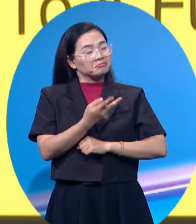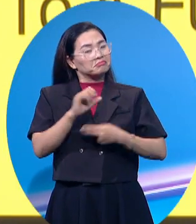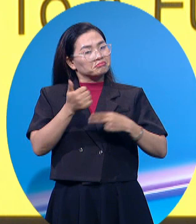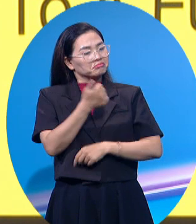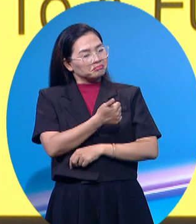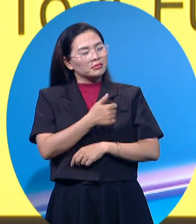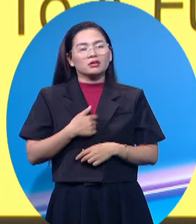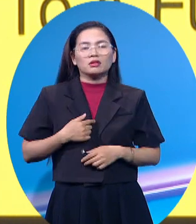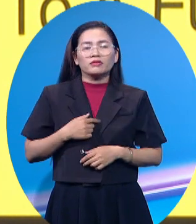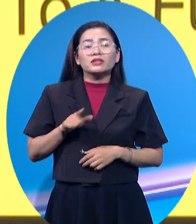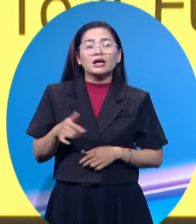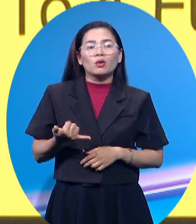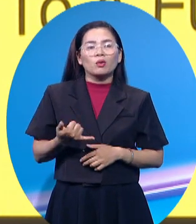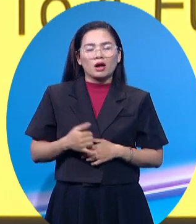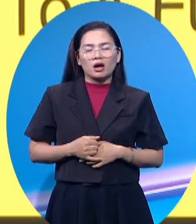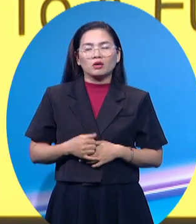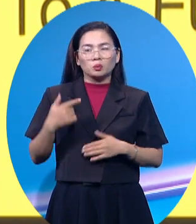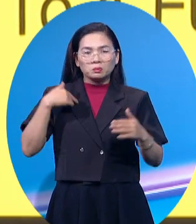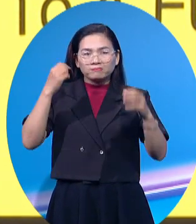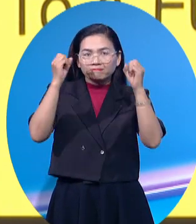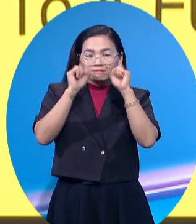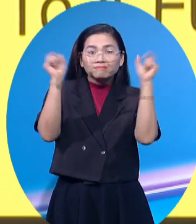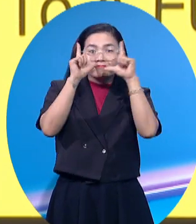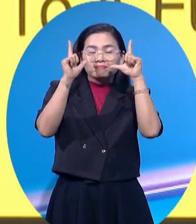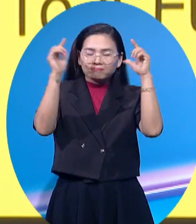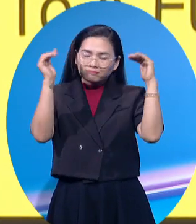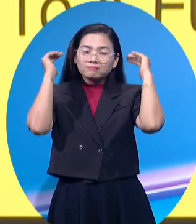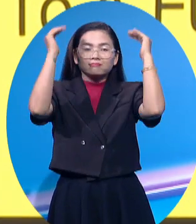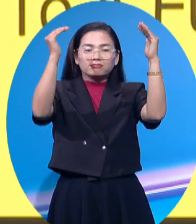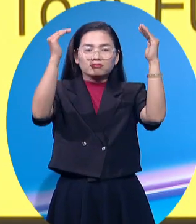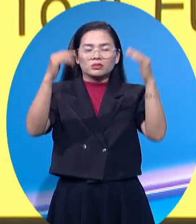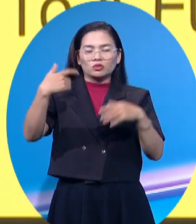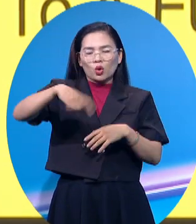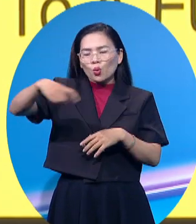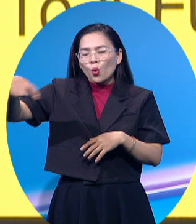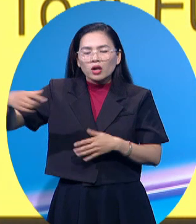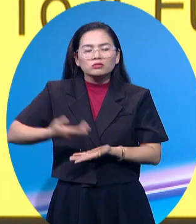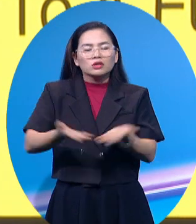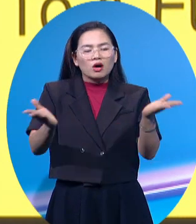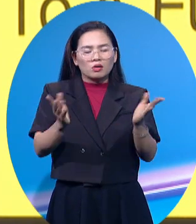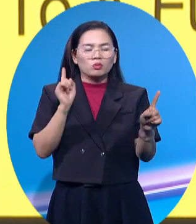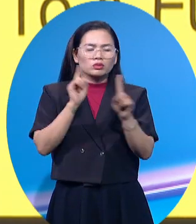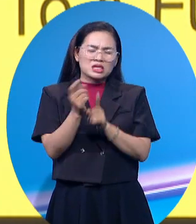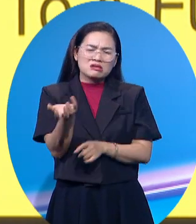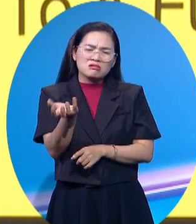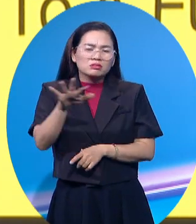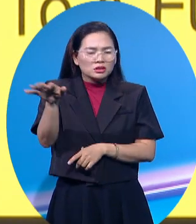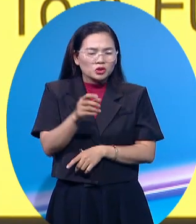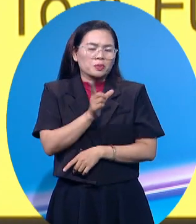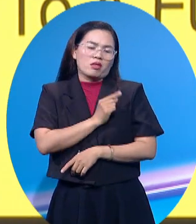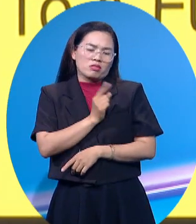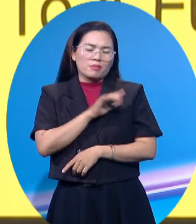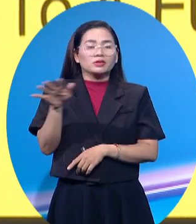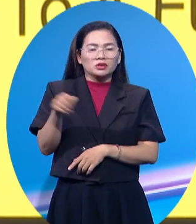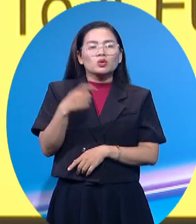đầu thì chúng ta sẽ là nâng cao nhận thức để từ đó là hình thành thói quen để là bảo vệ hợp lý cũng như là sử dụng tiết